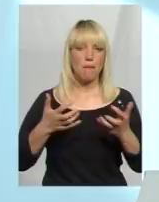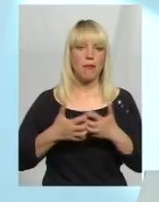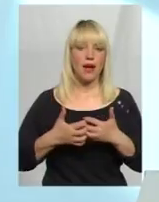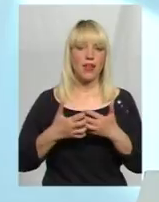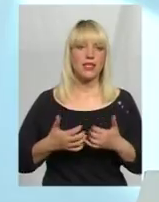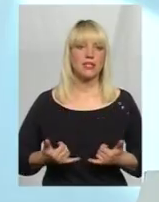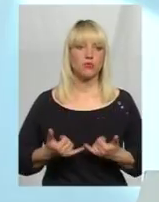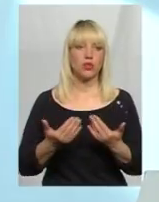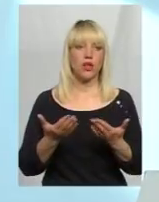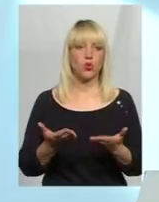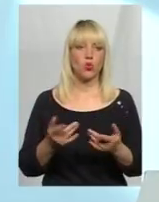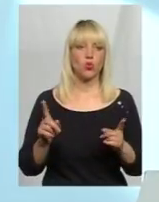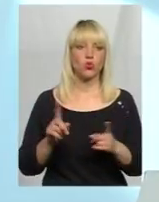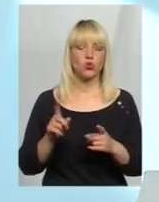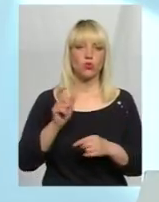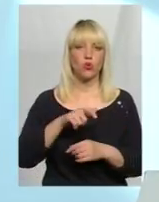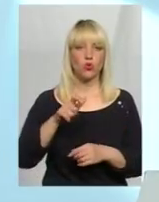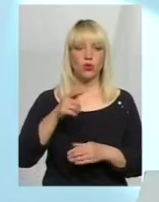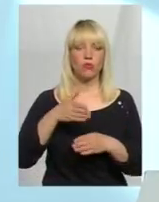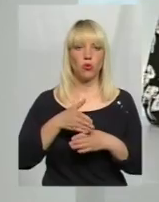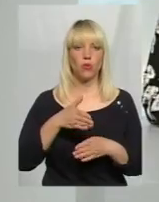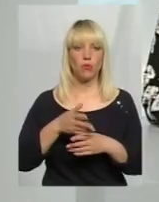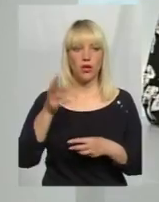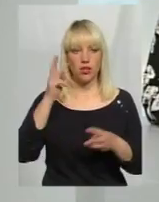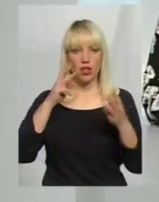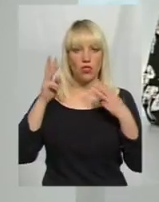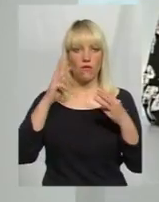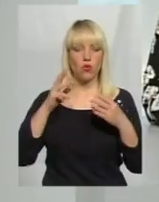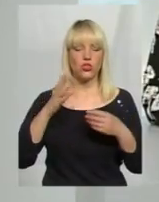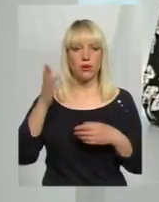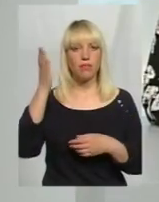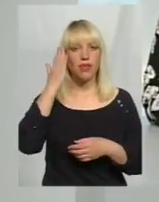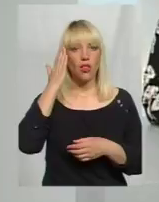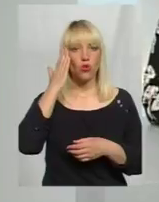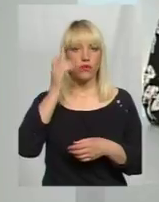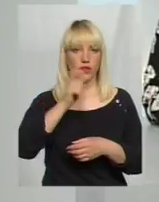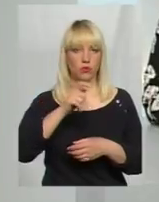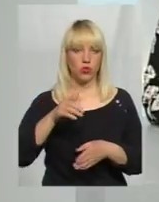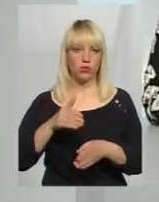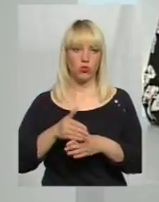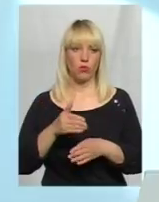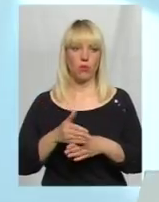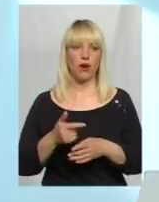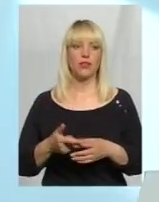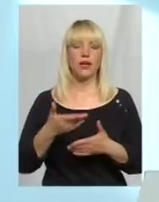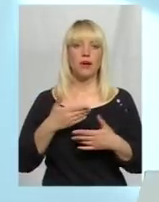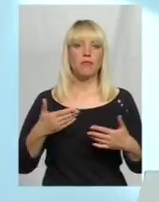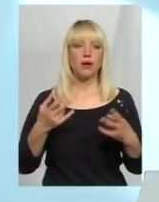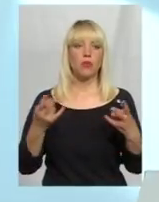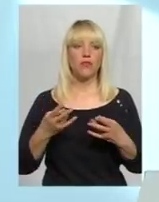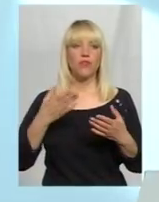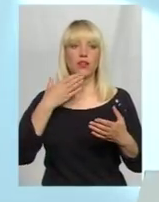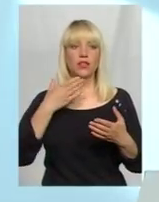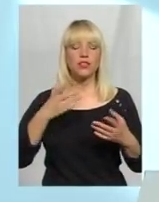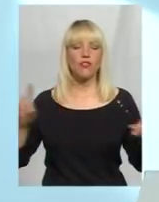задля того, аби цим людям допомагати, оцим творчим, талановитим людям, аби допомагати. Ми маємо їм, власне,